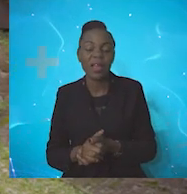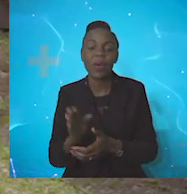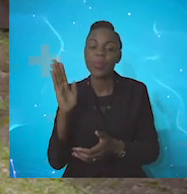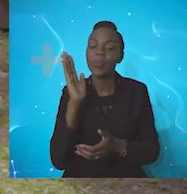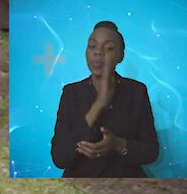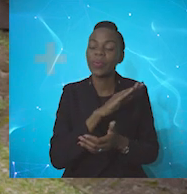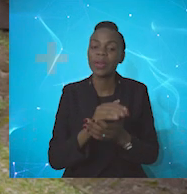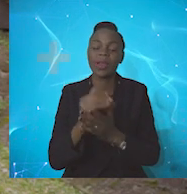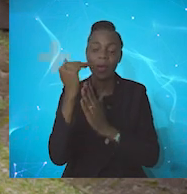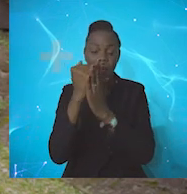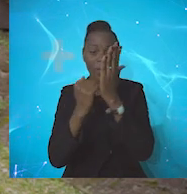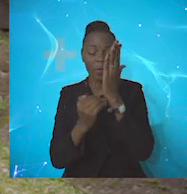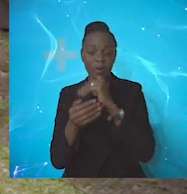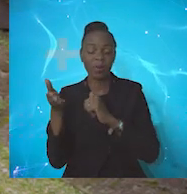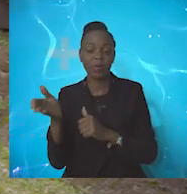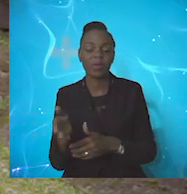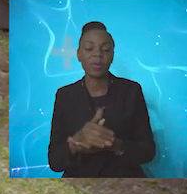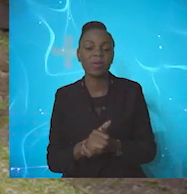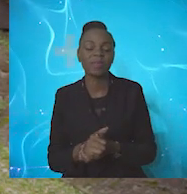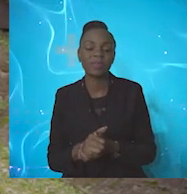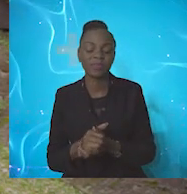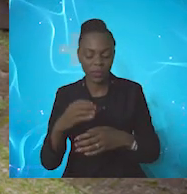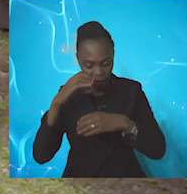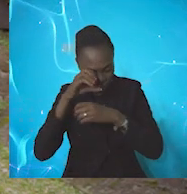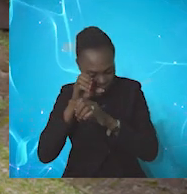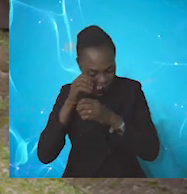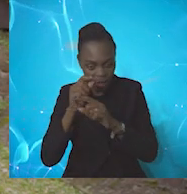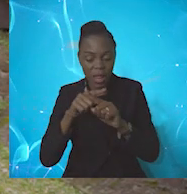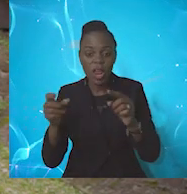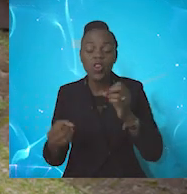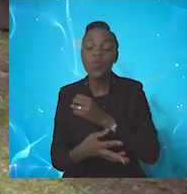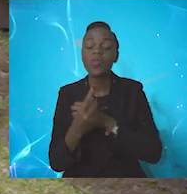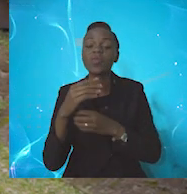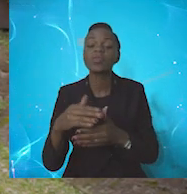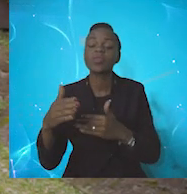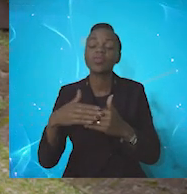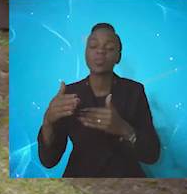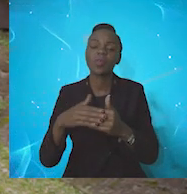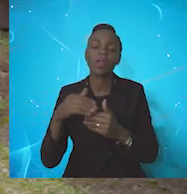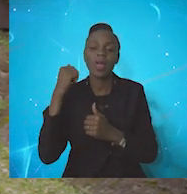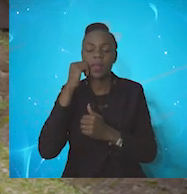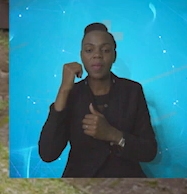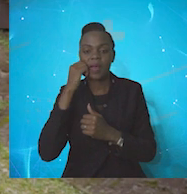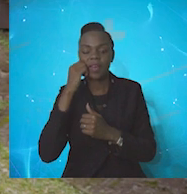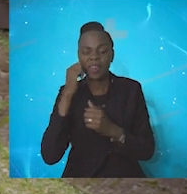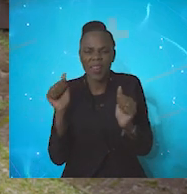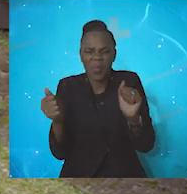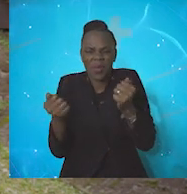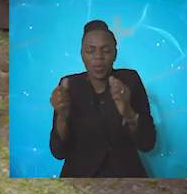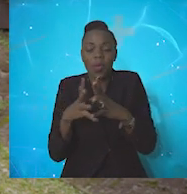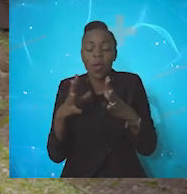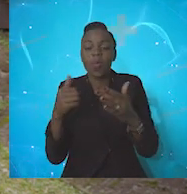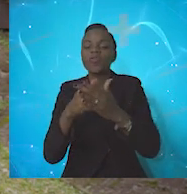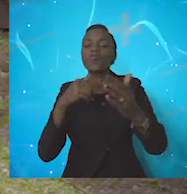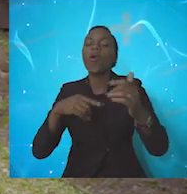program yathu ya Emerging Insights lero timakamba nkhani yokhudzana ndithu ndi cryptococcal meningitis. Koma tisanapite anthawi